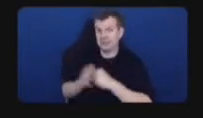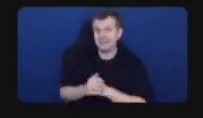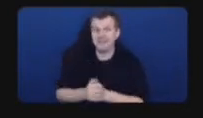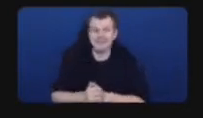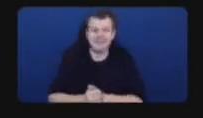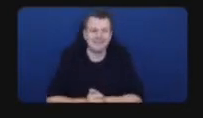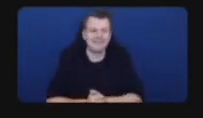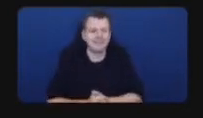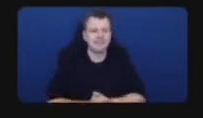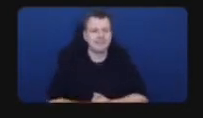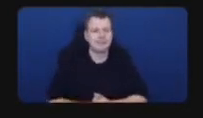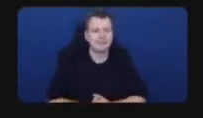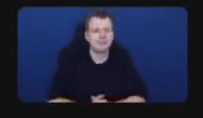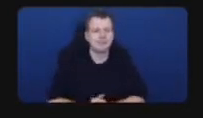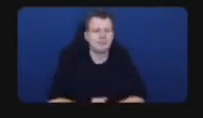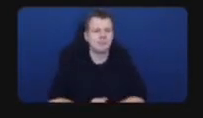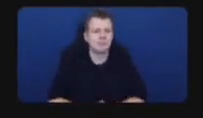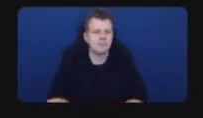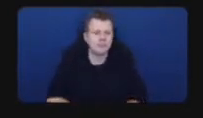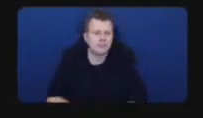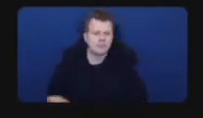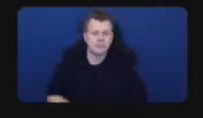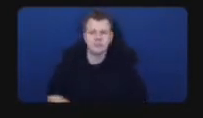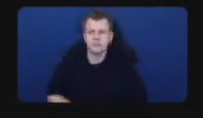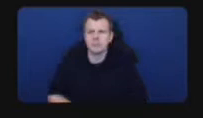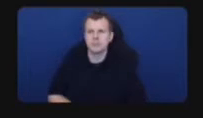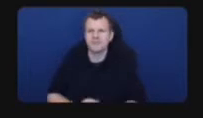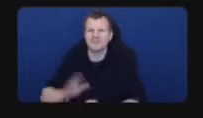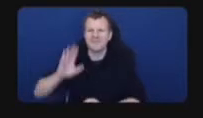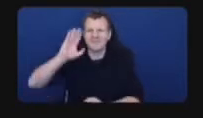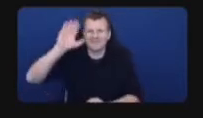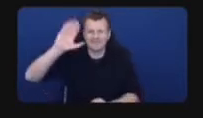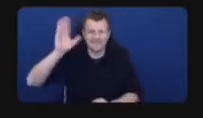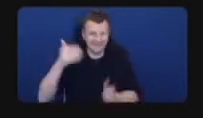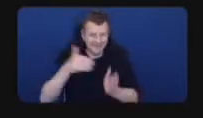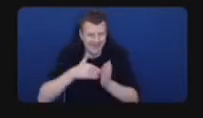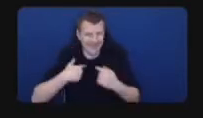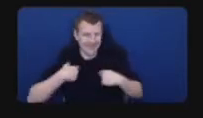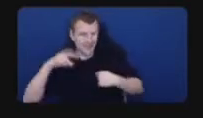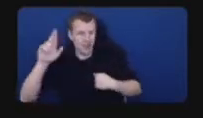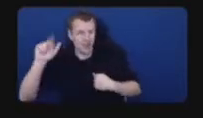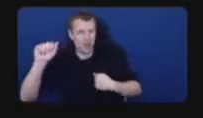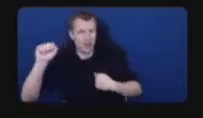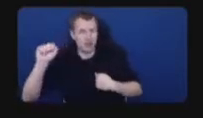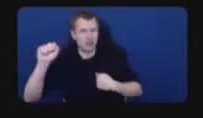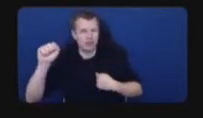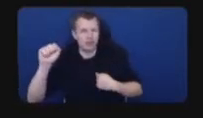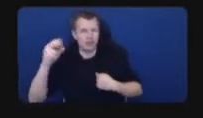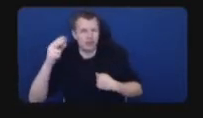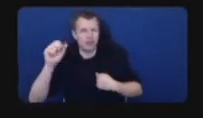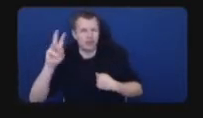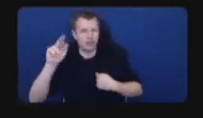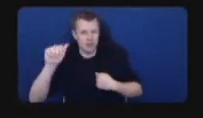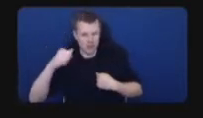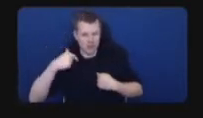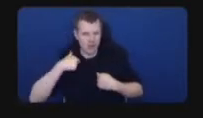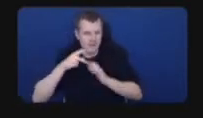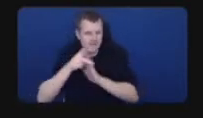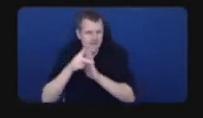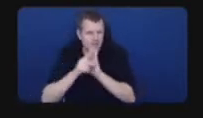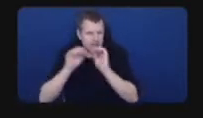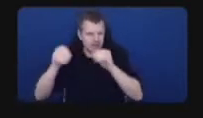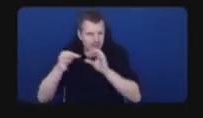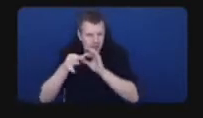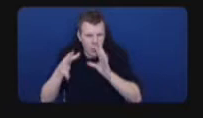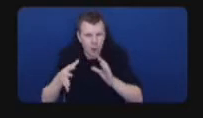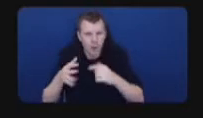next。好，我们现在可以开始了。早上好，我是 Rishana， 我是实施